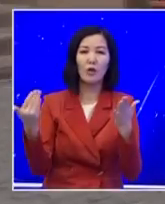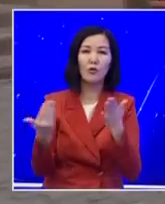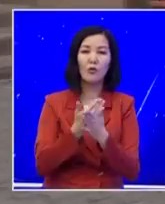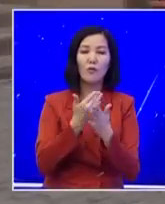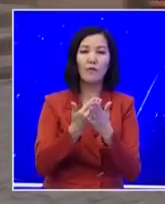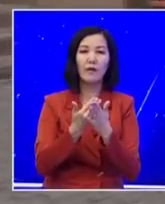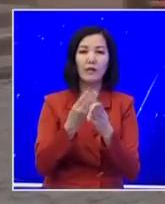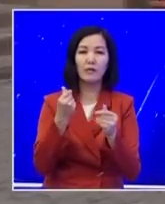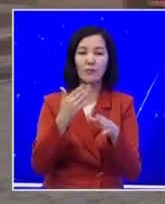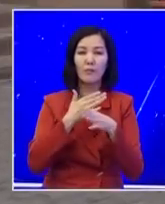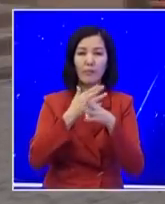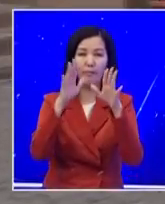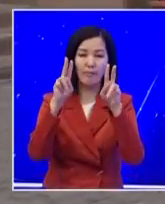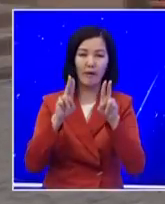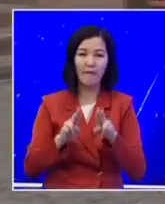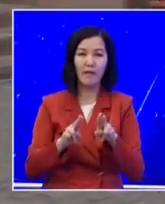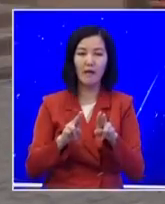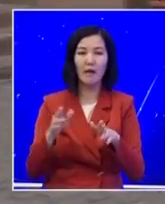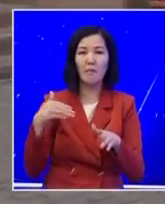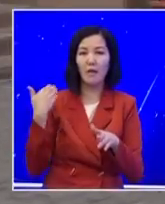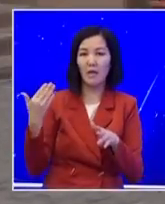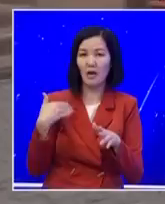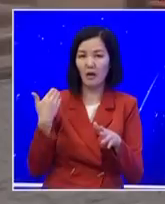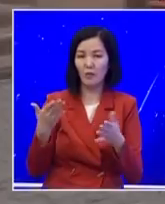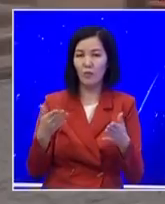правила субсидирования минеральных удобрений,